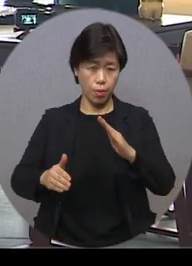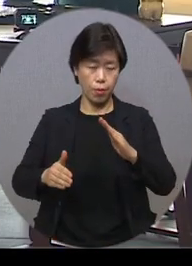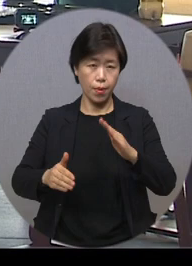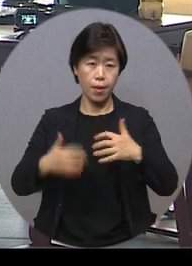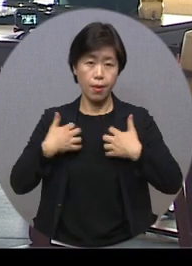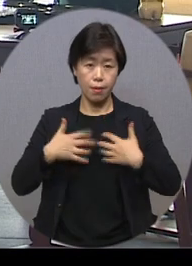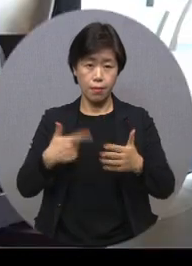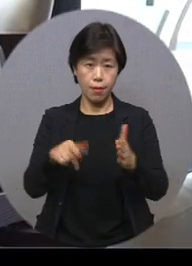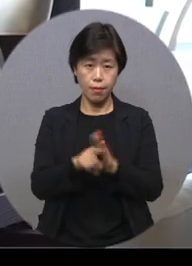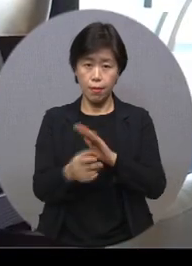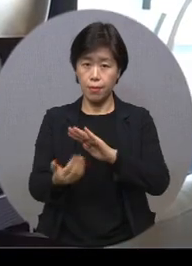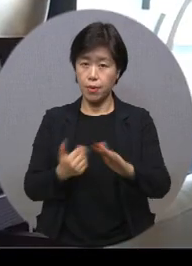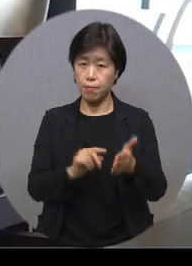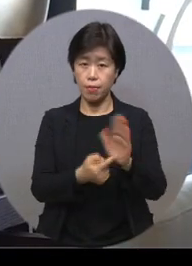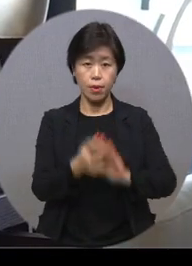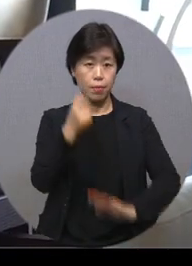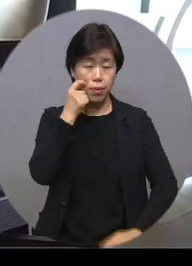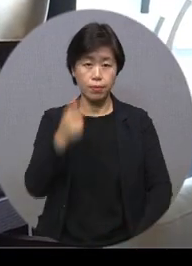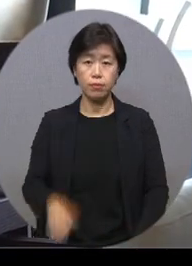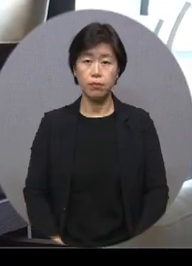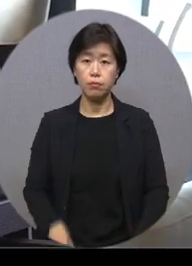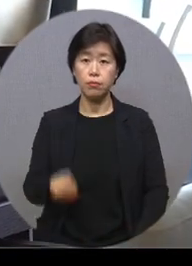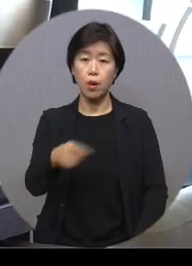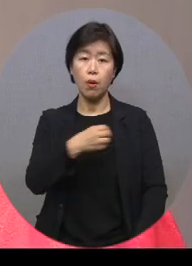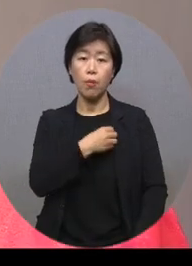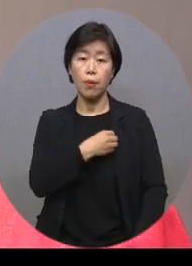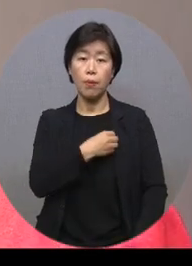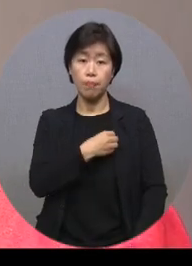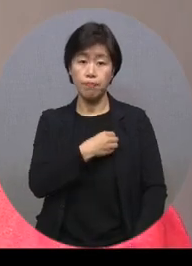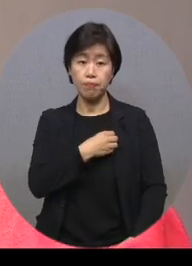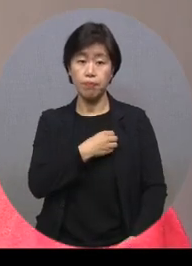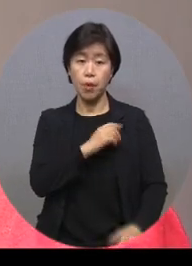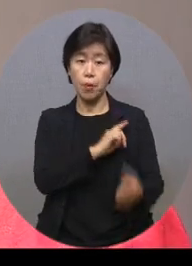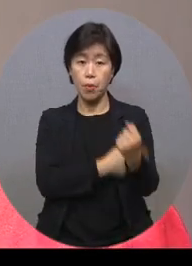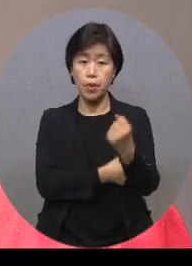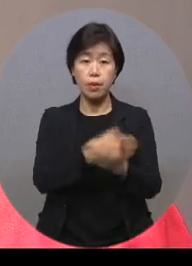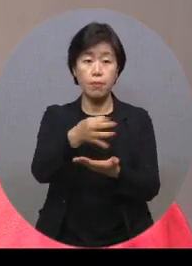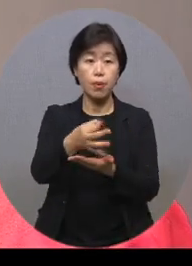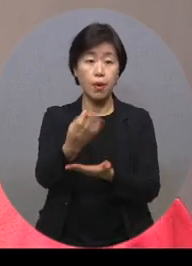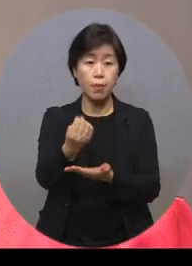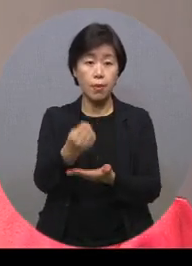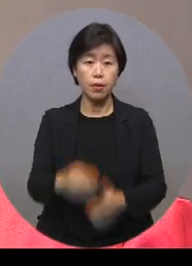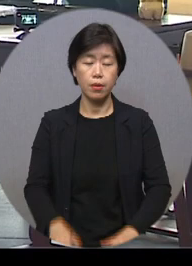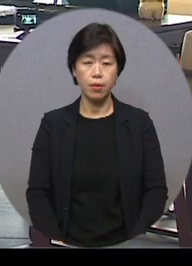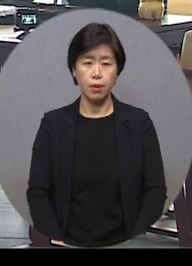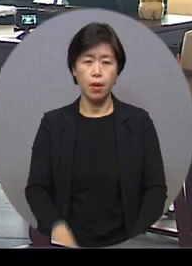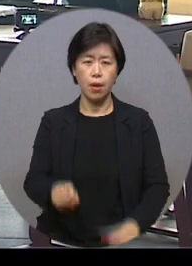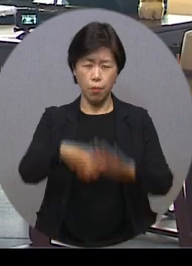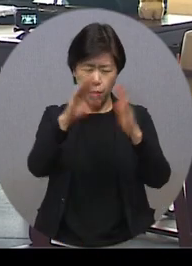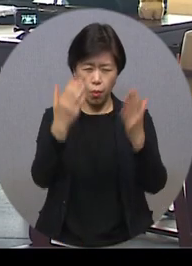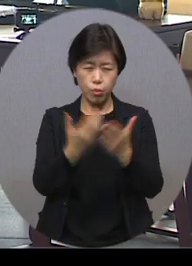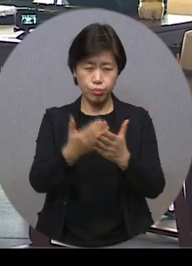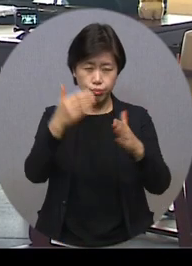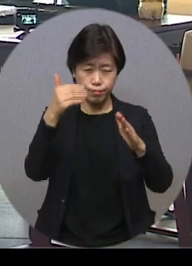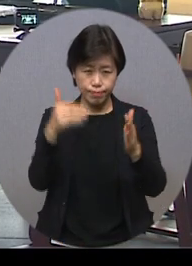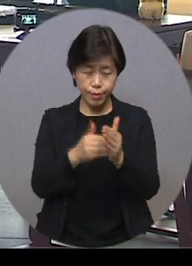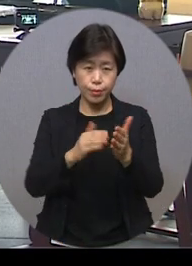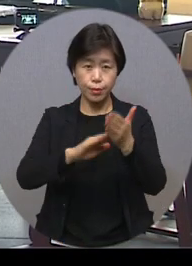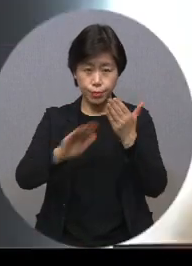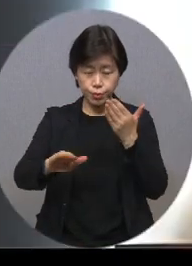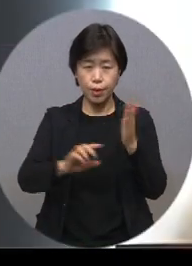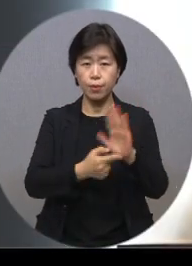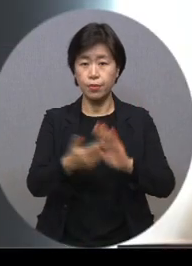유출할 수가 없습니다. 그 회원권 가격은 어떻게 되나요? 회원권 가격은 18월 라운딩이 끝난 후에 모두에게 공개하도록